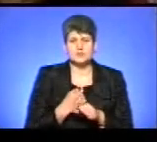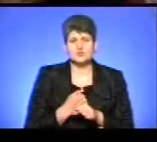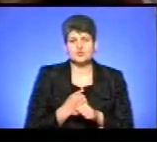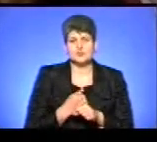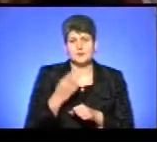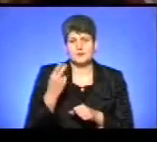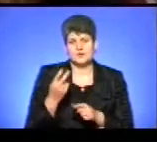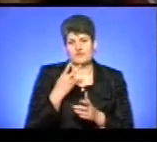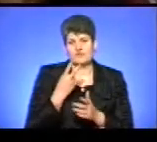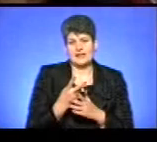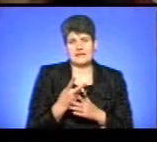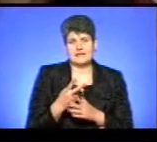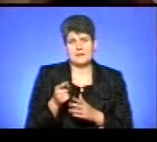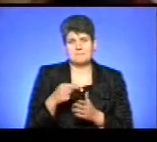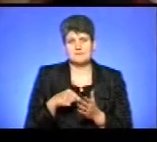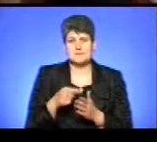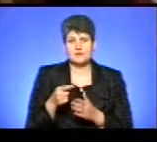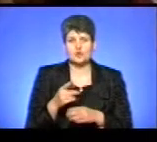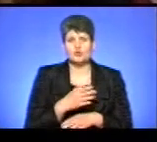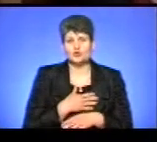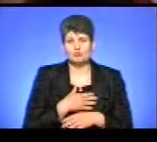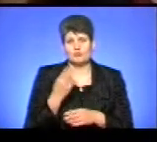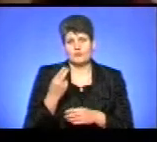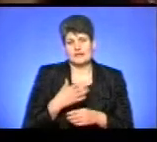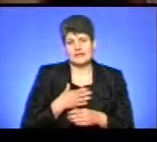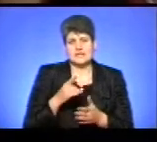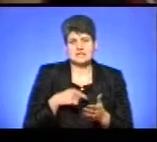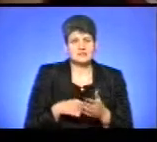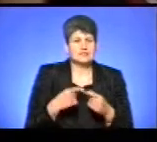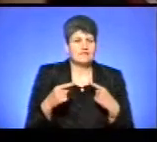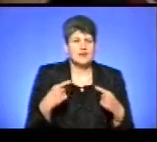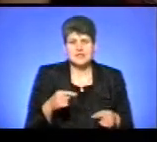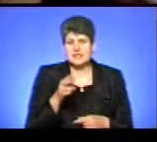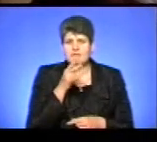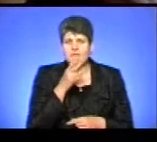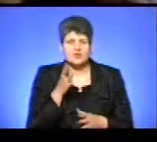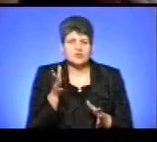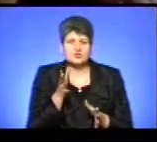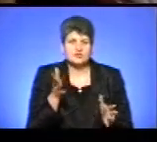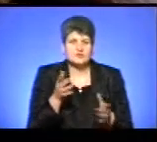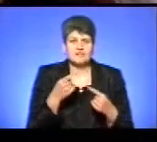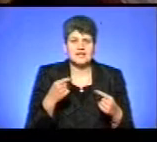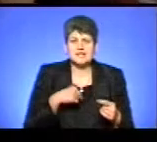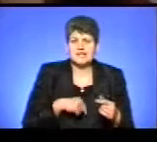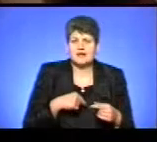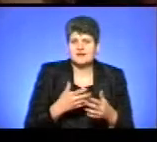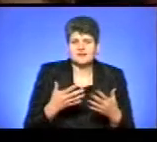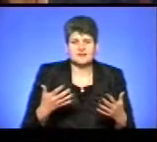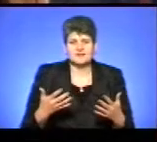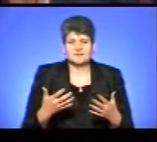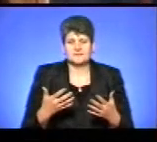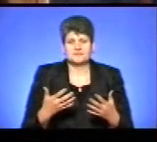вигляди міста Тернополя. Просто люблю малювати наше місто в різні пори року, в різні настроєві роботи такі